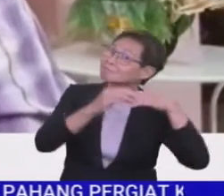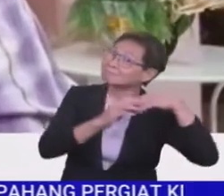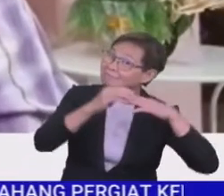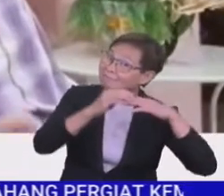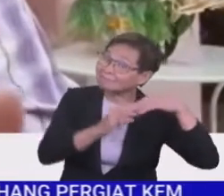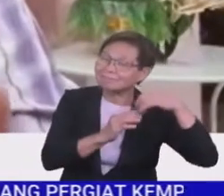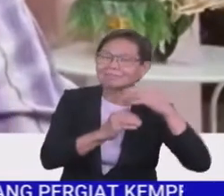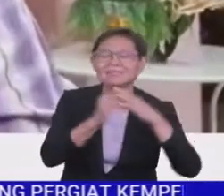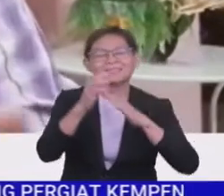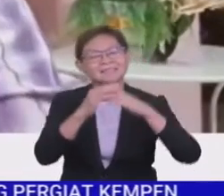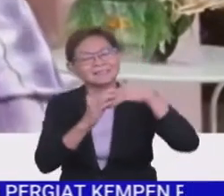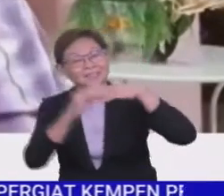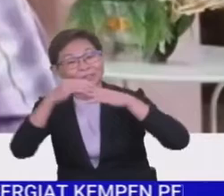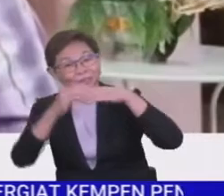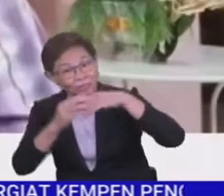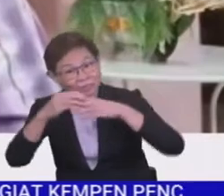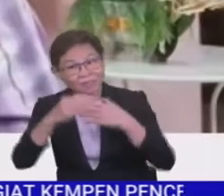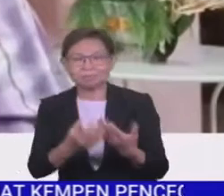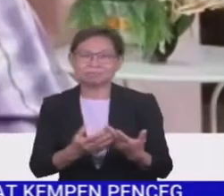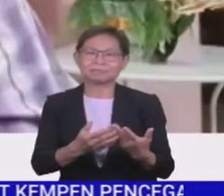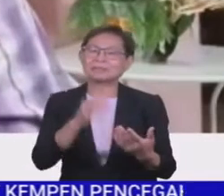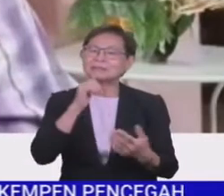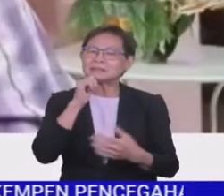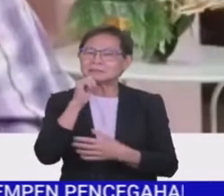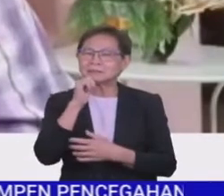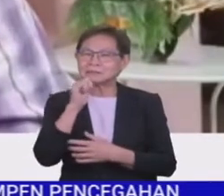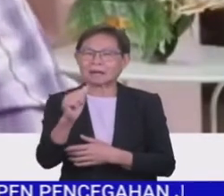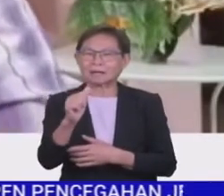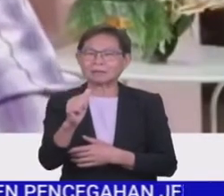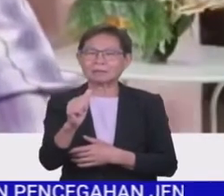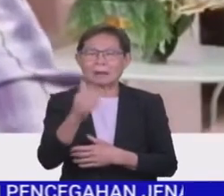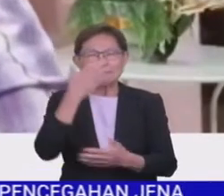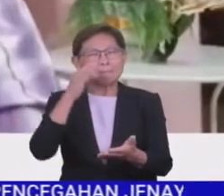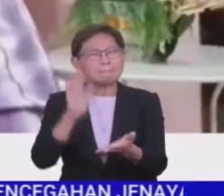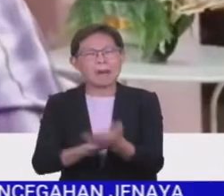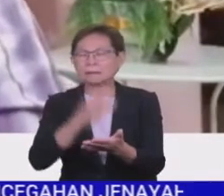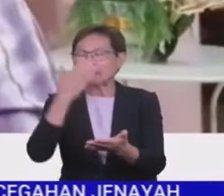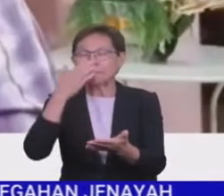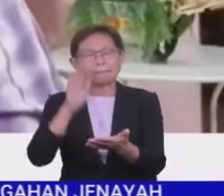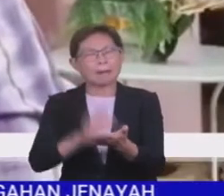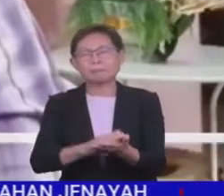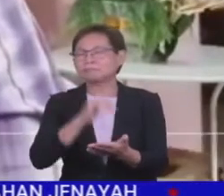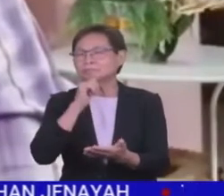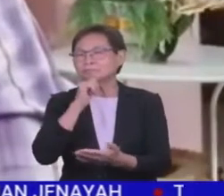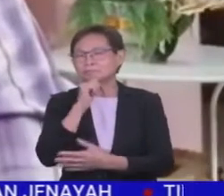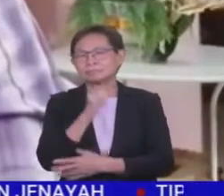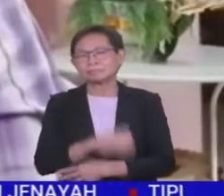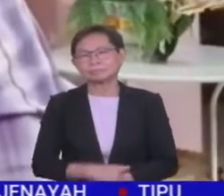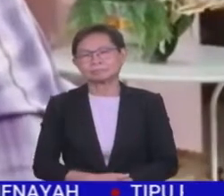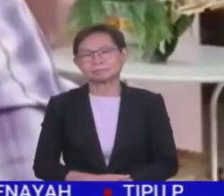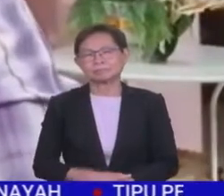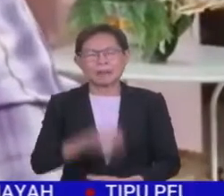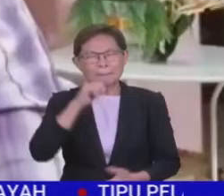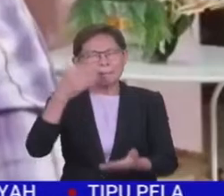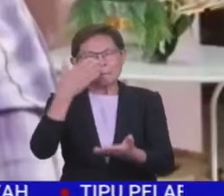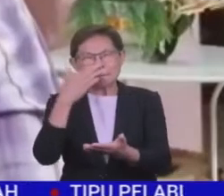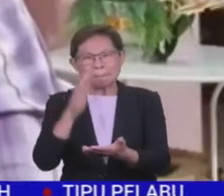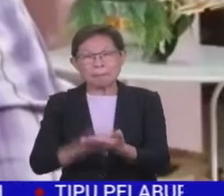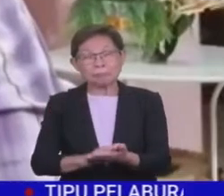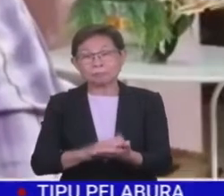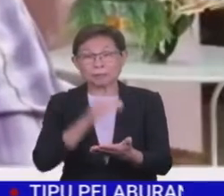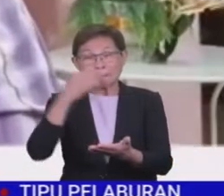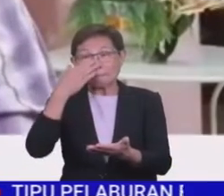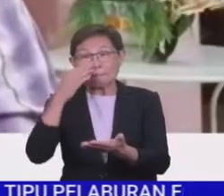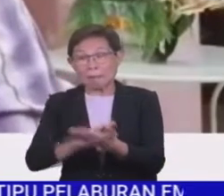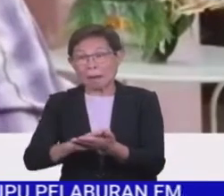dan tidak begitu memudaratkan kepada orang ramai ya, sekiranya